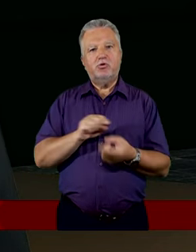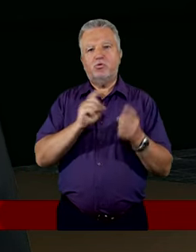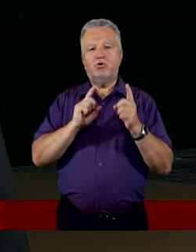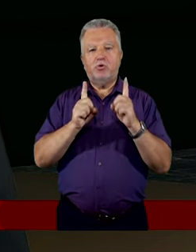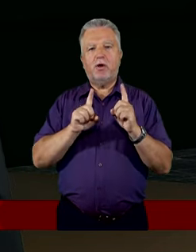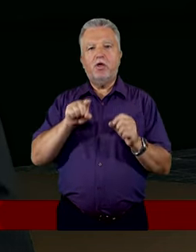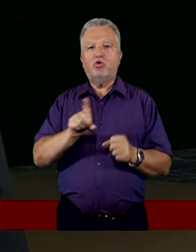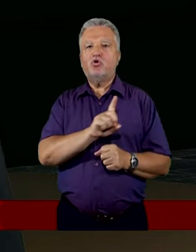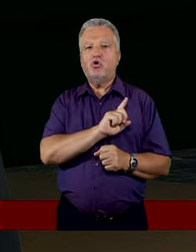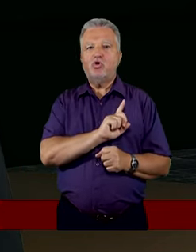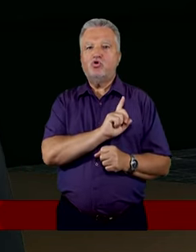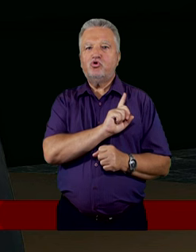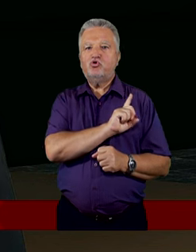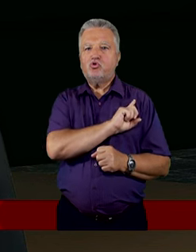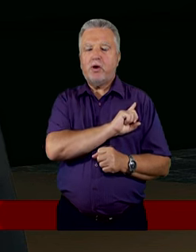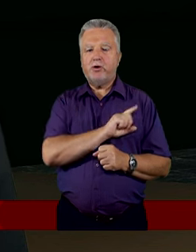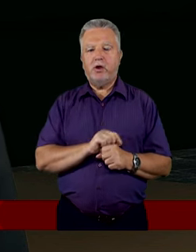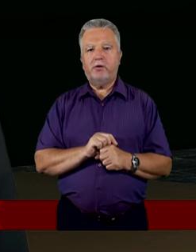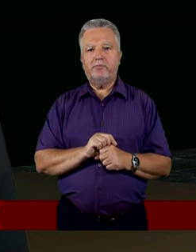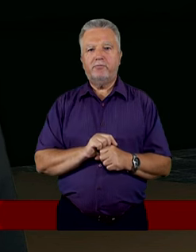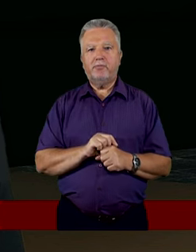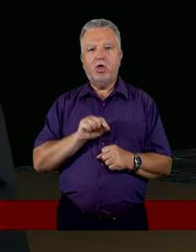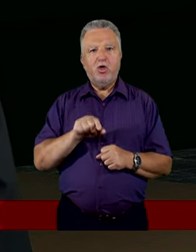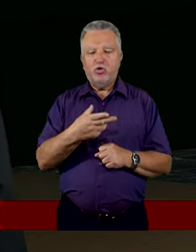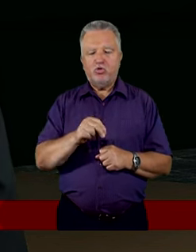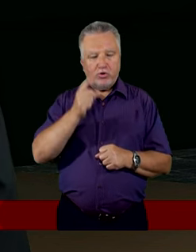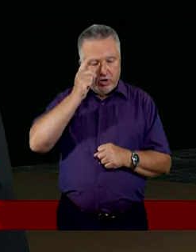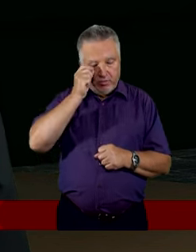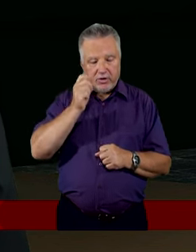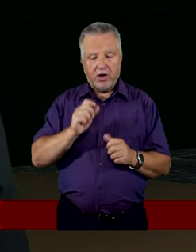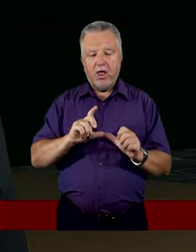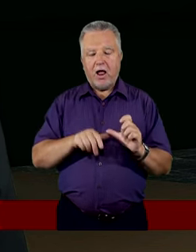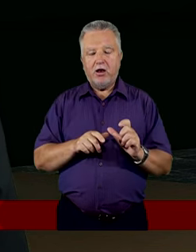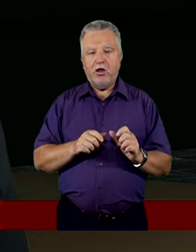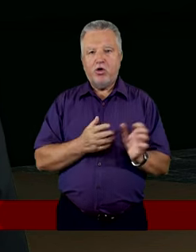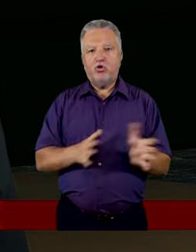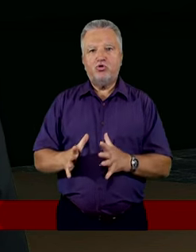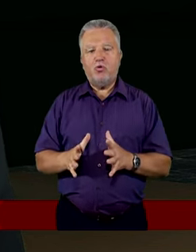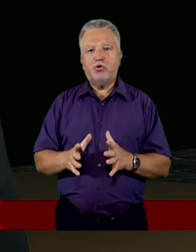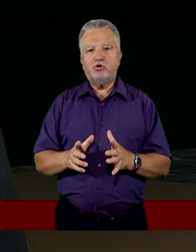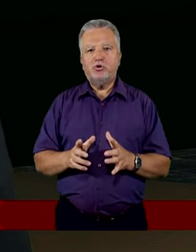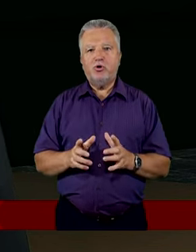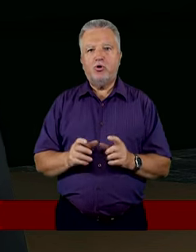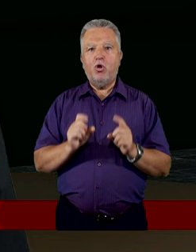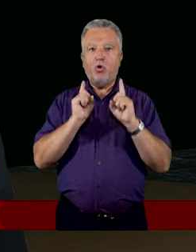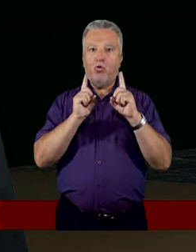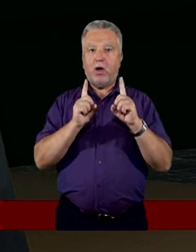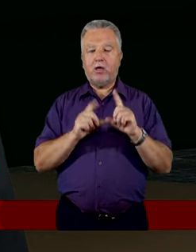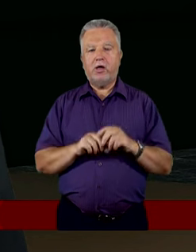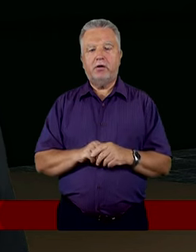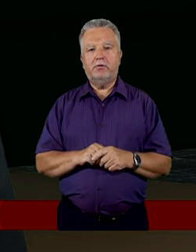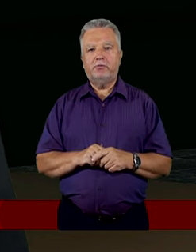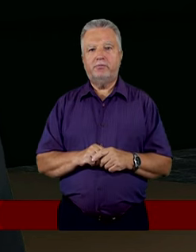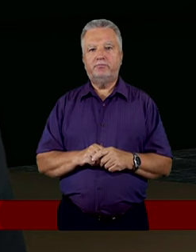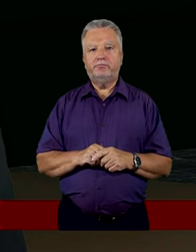o czuwaniu. To jest jakiś stan jakby nie uśpienia, ale gotowości, czujności. To jest jakby moja pierwsza myśl,